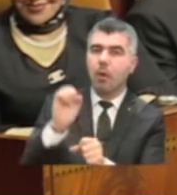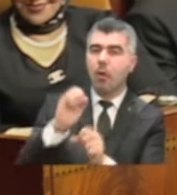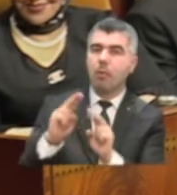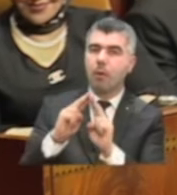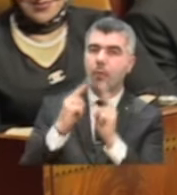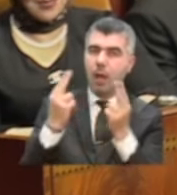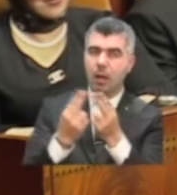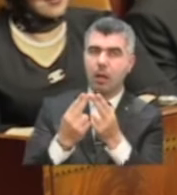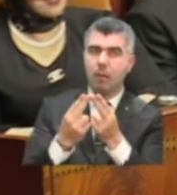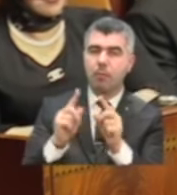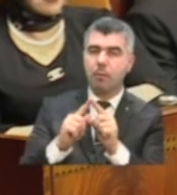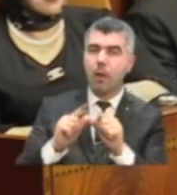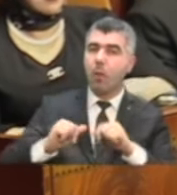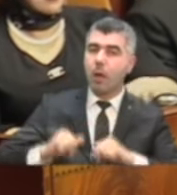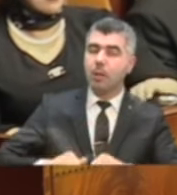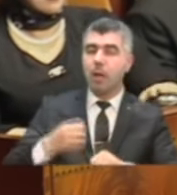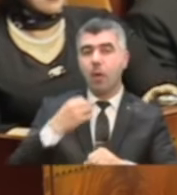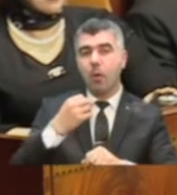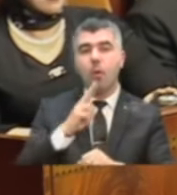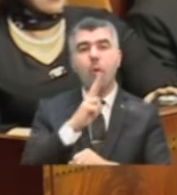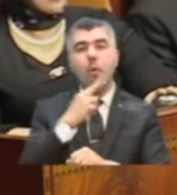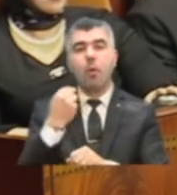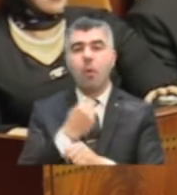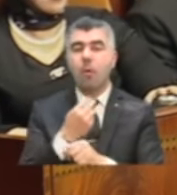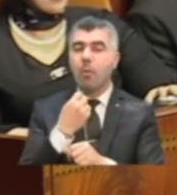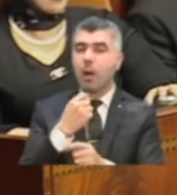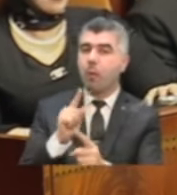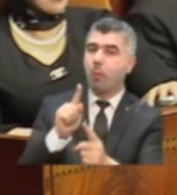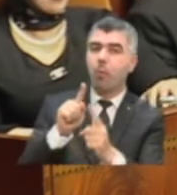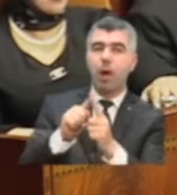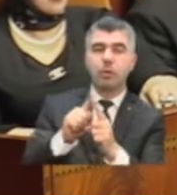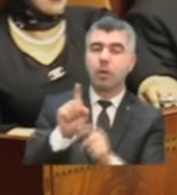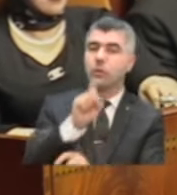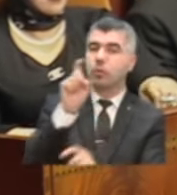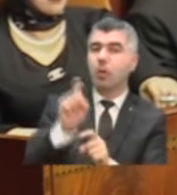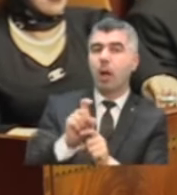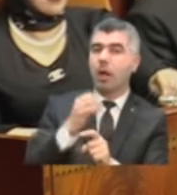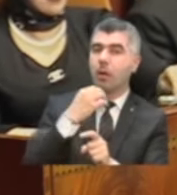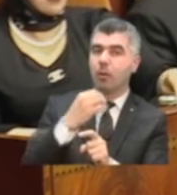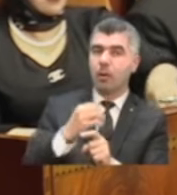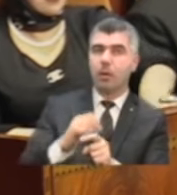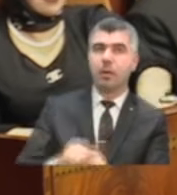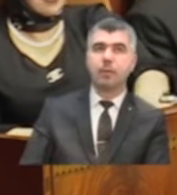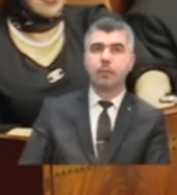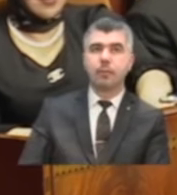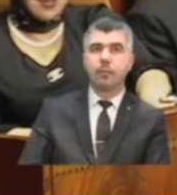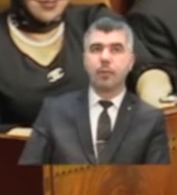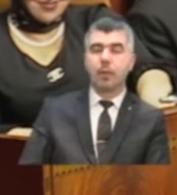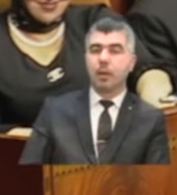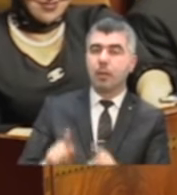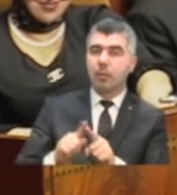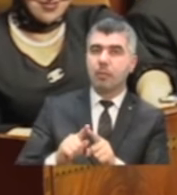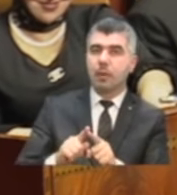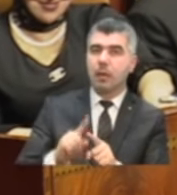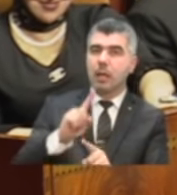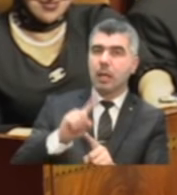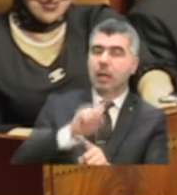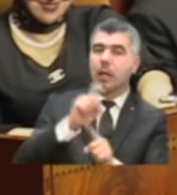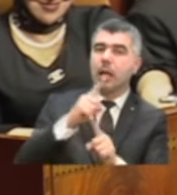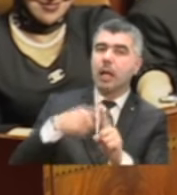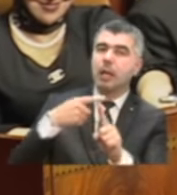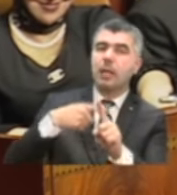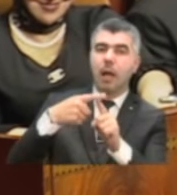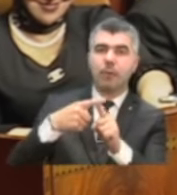ما كنخاطبكش في هذا الشيء، من خلالك تنخاطب الحكومه. انا هذه مناسبه كندخل غير في اطار واحد التعقيب اضافي، ما